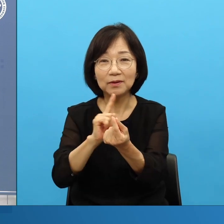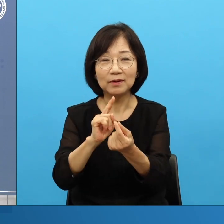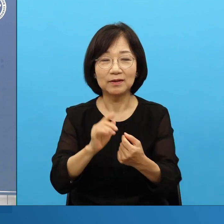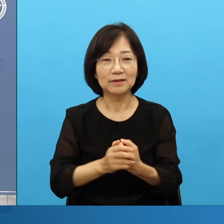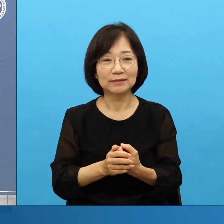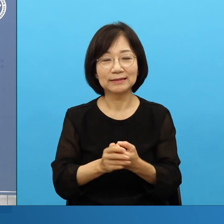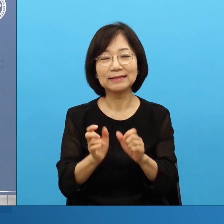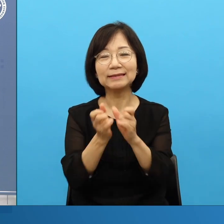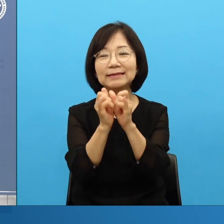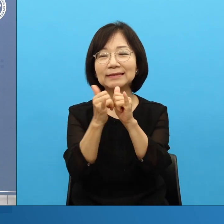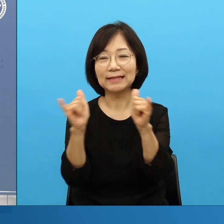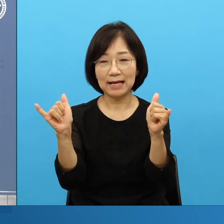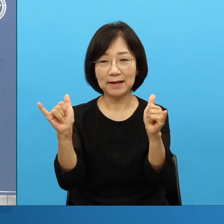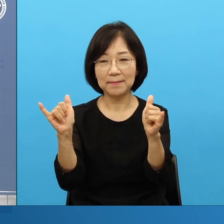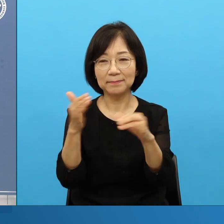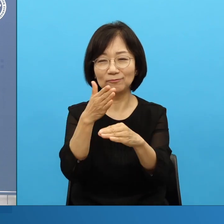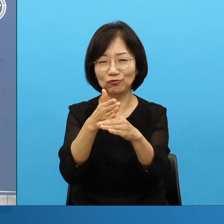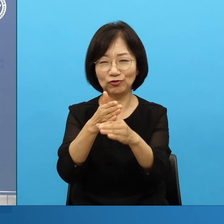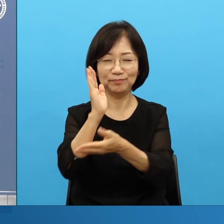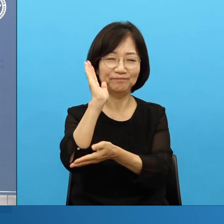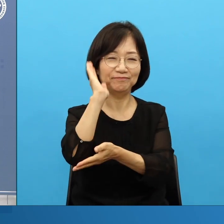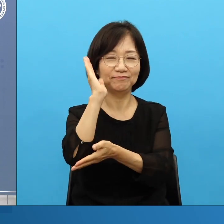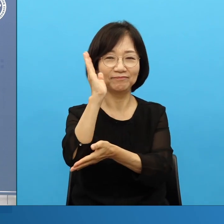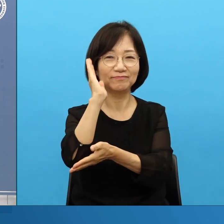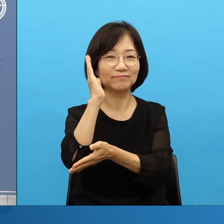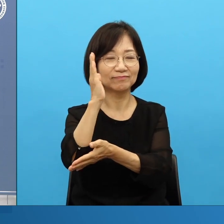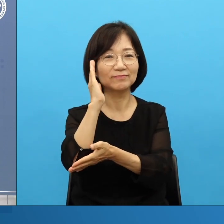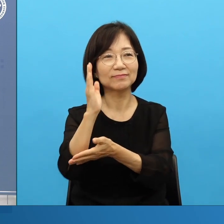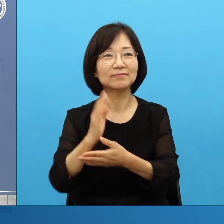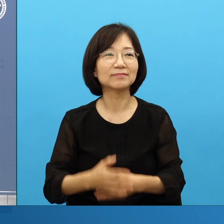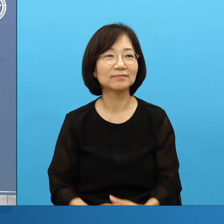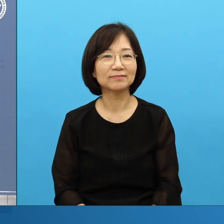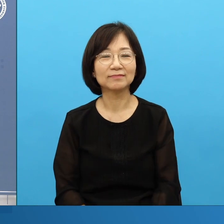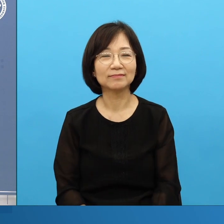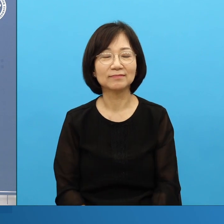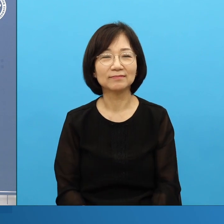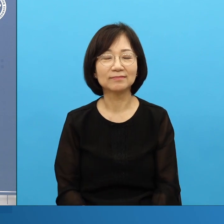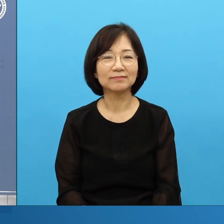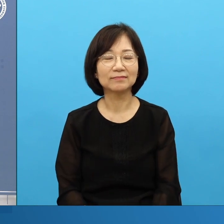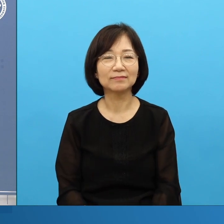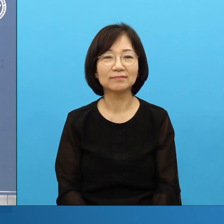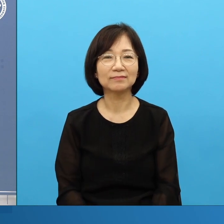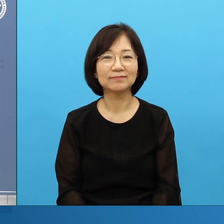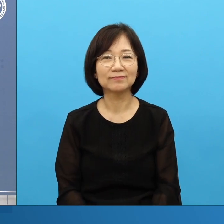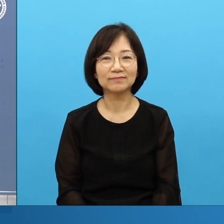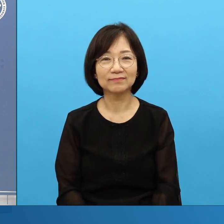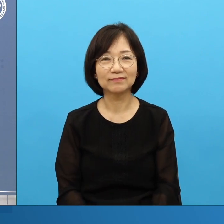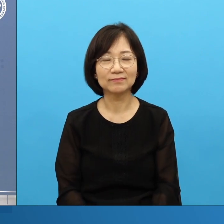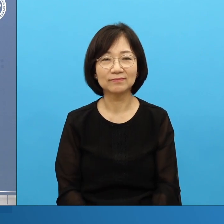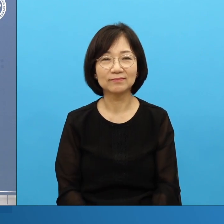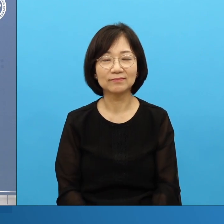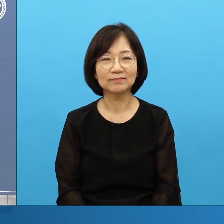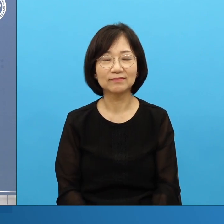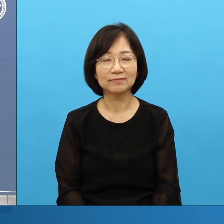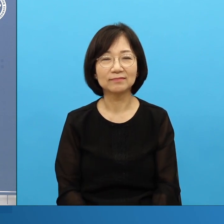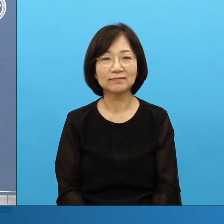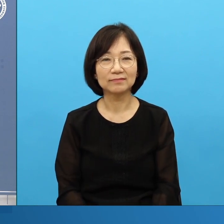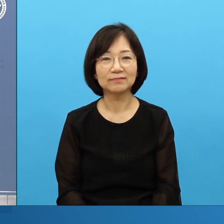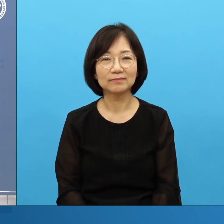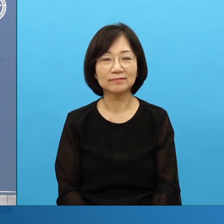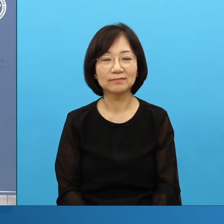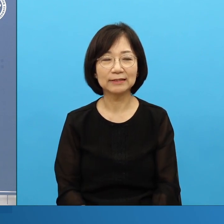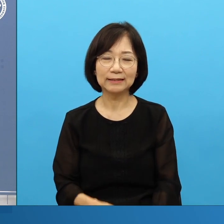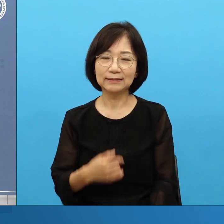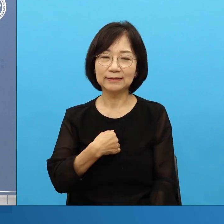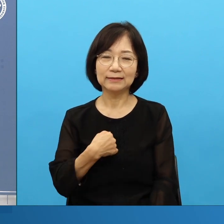사람 얘기입니다. But the similar characteristic of all these lectures is all about people. 과연 저 부분이 사람을